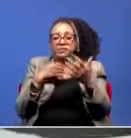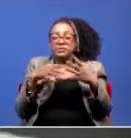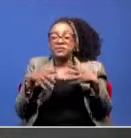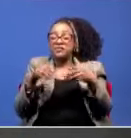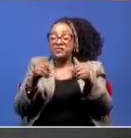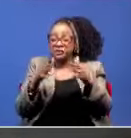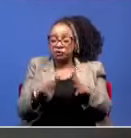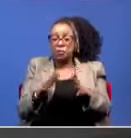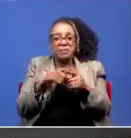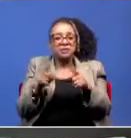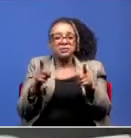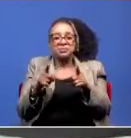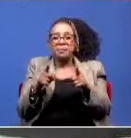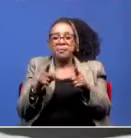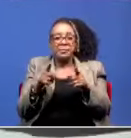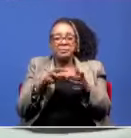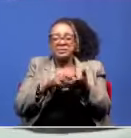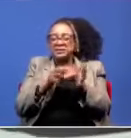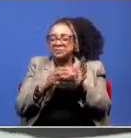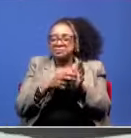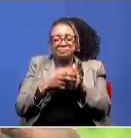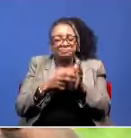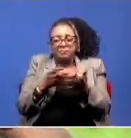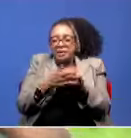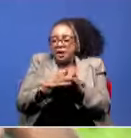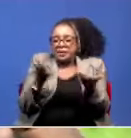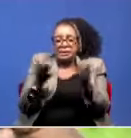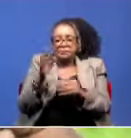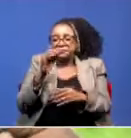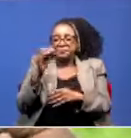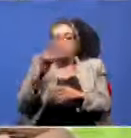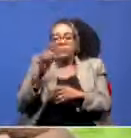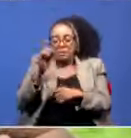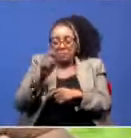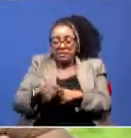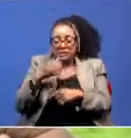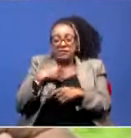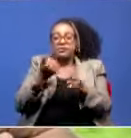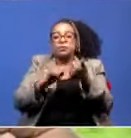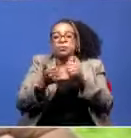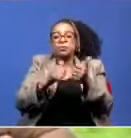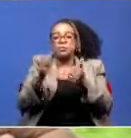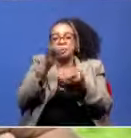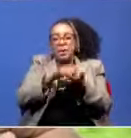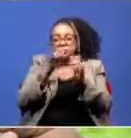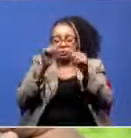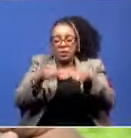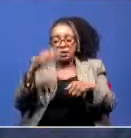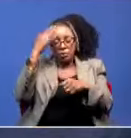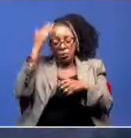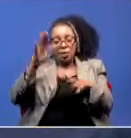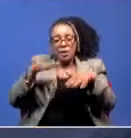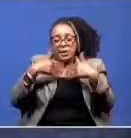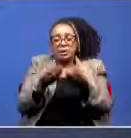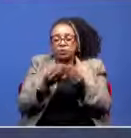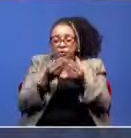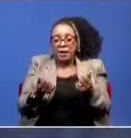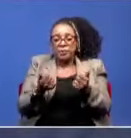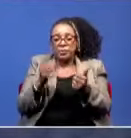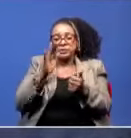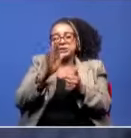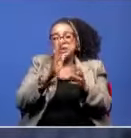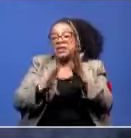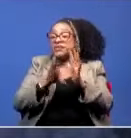physios, but physio is just not physio. Lazima ikue sports physio ndio ujue vile unaweza handle